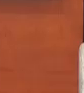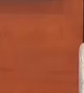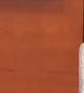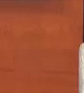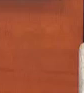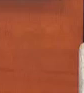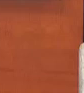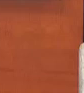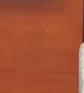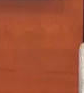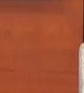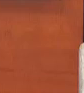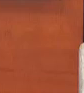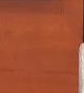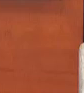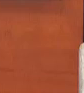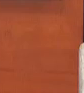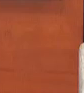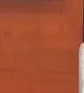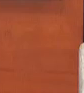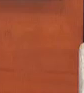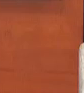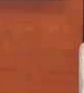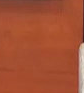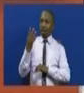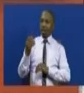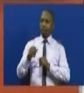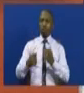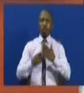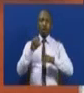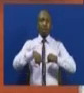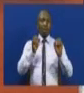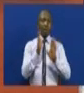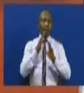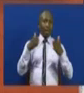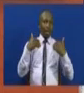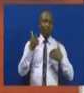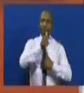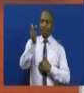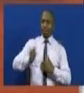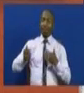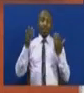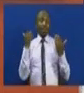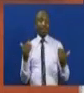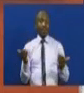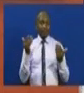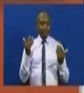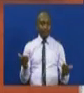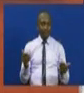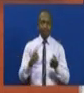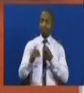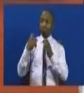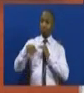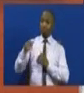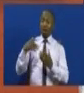Na huu ni utabiri wa hali ya hewa kwa saa 24 zijazo kutoka mamlaka ya hali ya hewa Tanzania. Na sasa mtazamaji wa TBC Aridhio, tuende